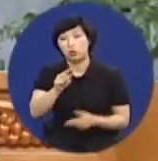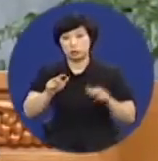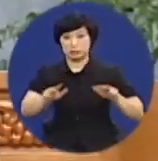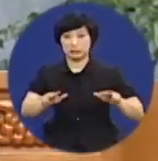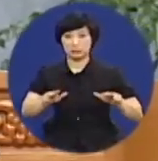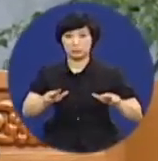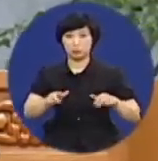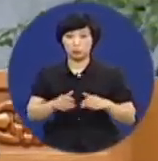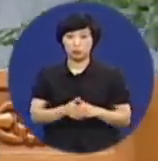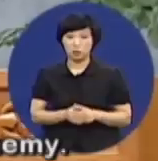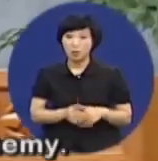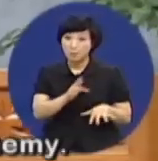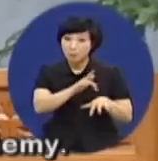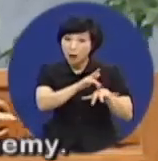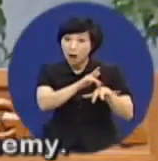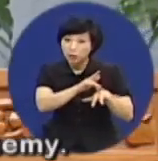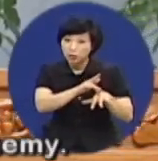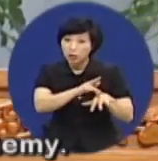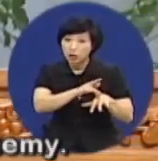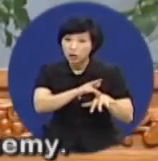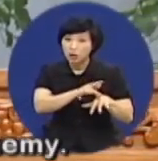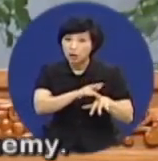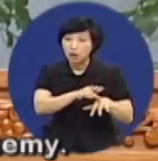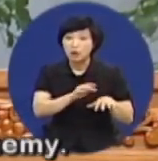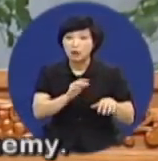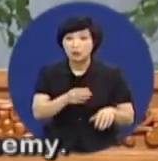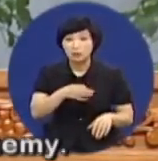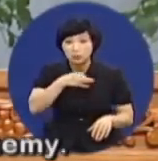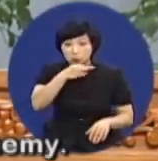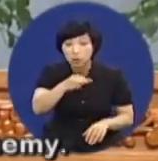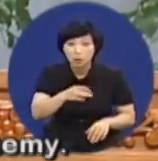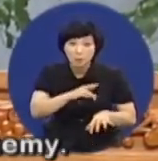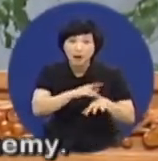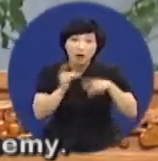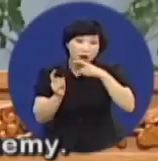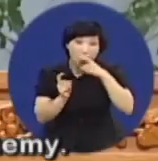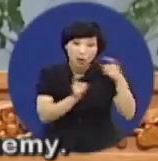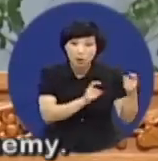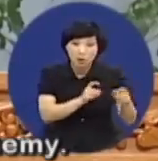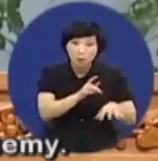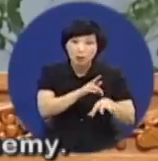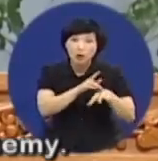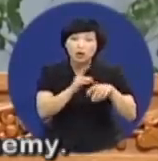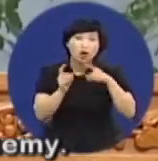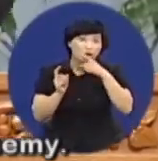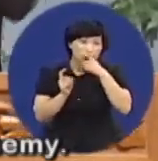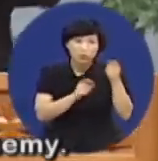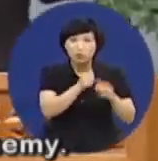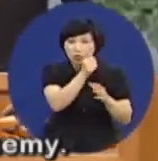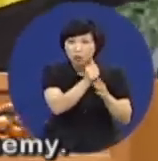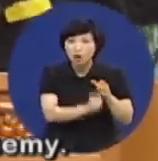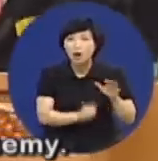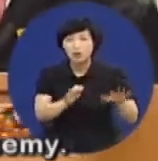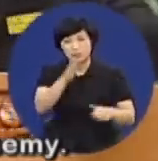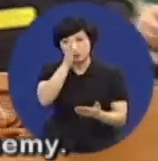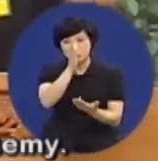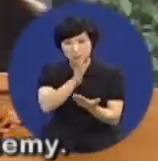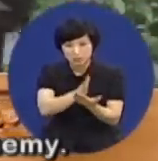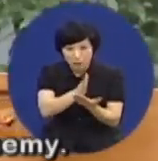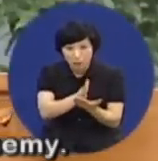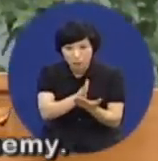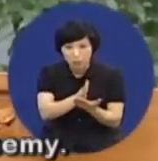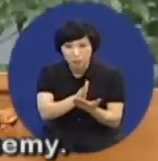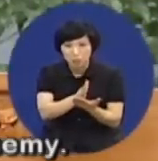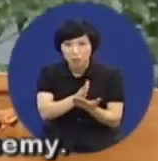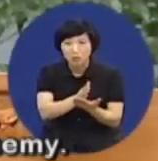切なことは、今も悪魔の声、悪魔の誘惑、悪魔の疑い、悪魔の働き